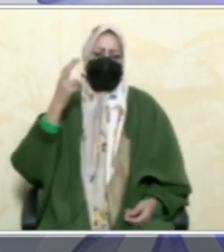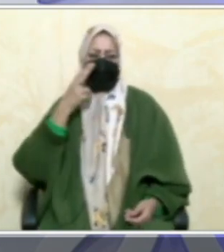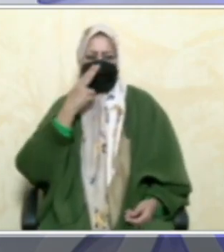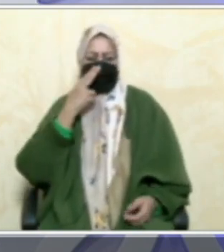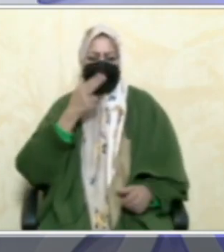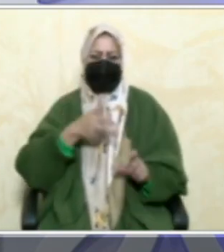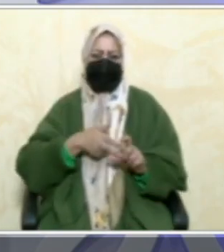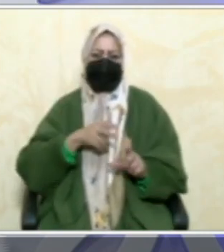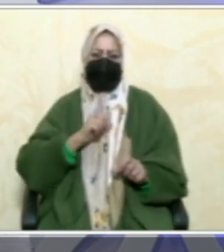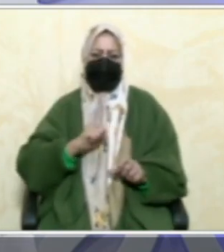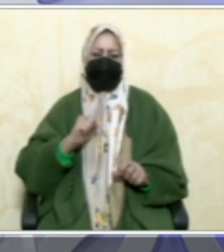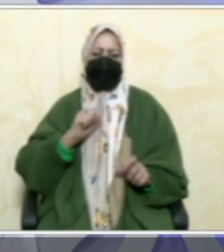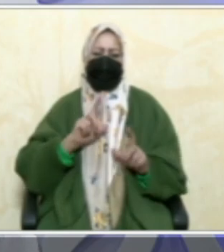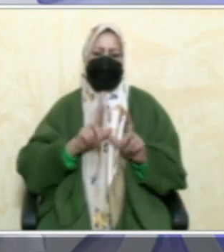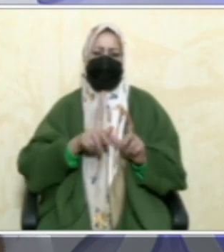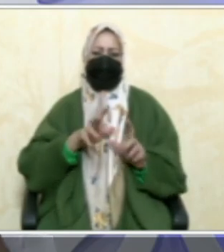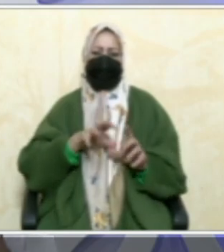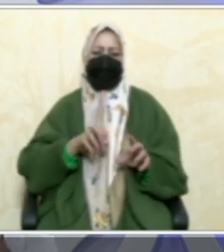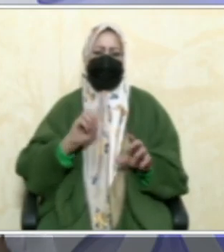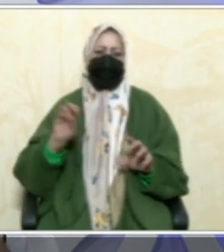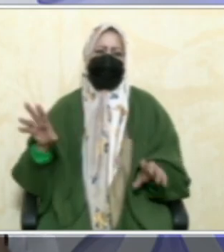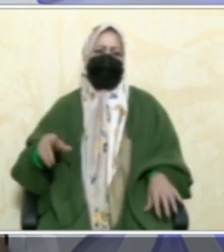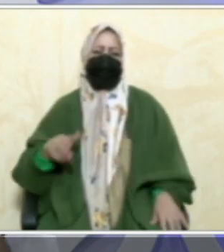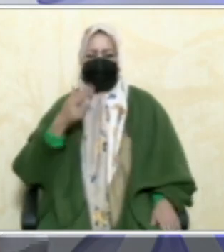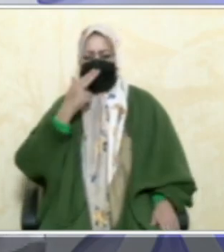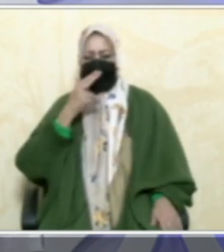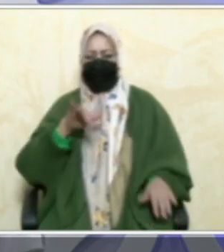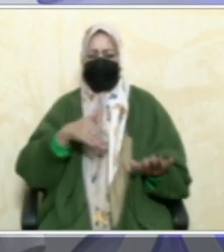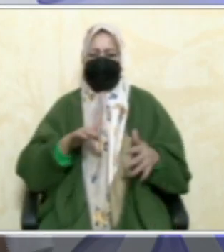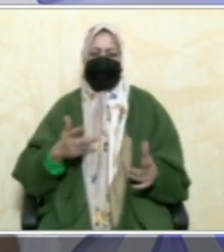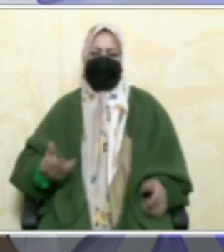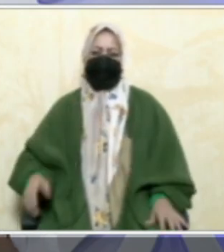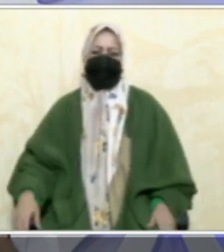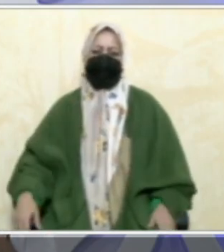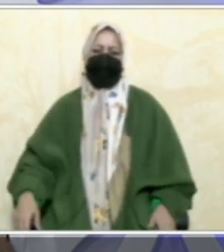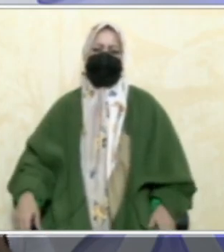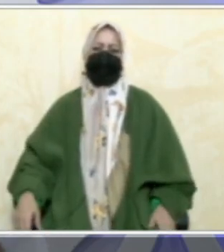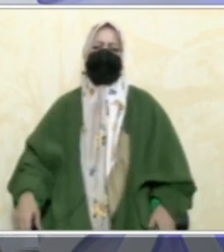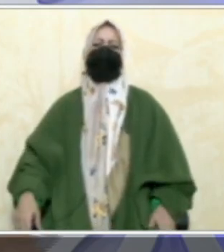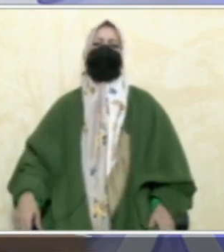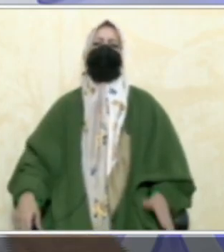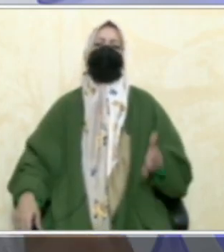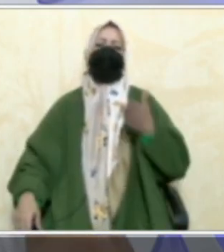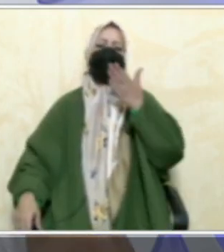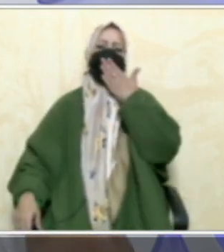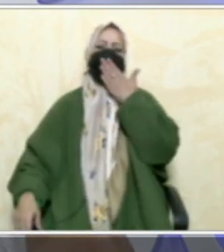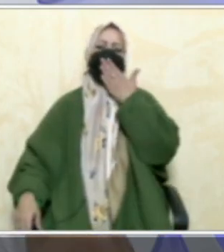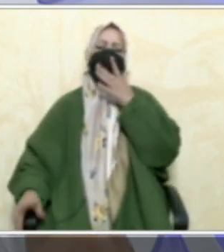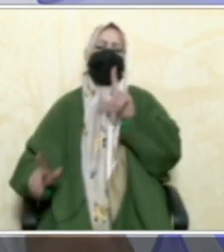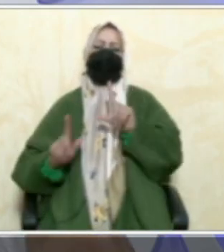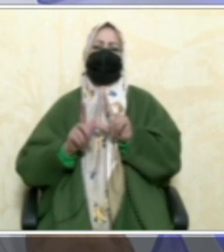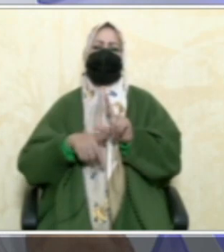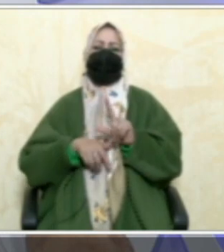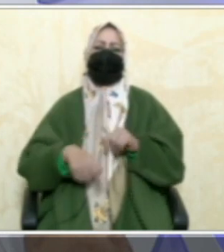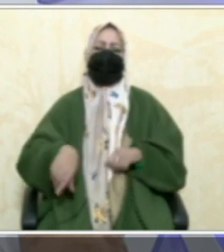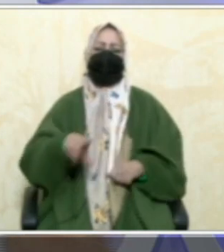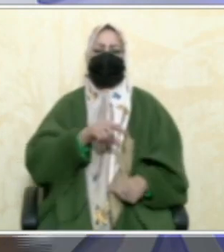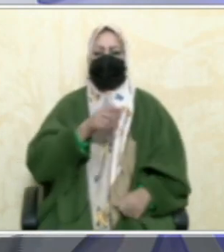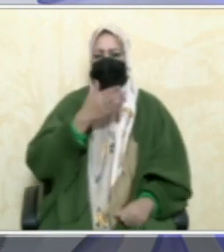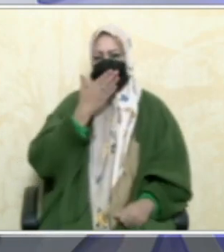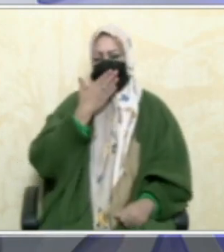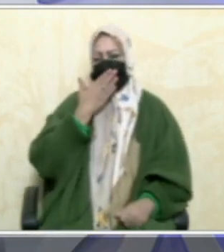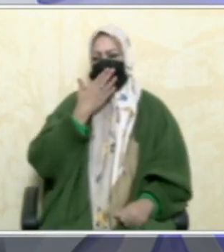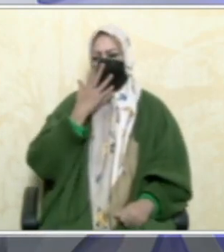هذا كله نتيجة سكوت أهل الحق في البداية، وتشجيع بعض الناس